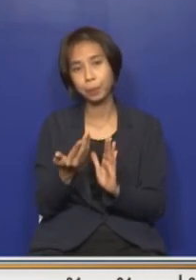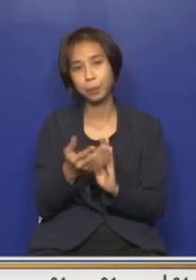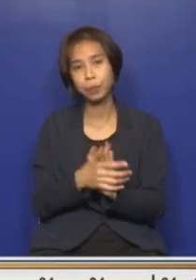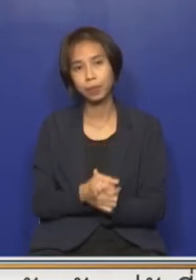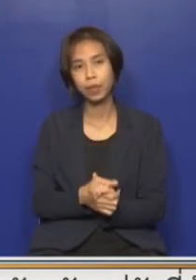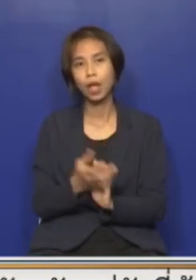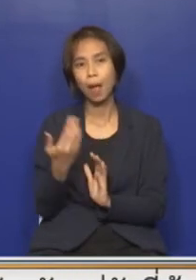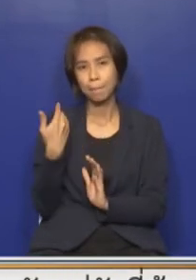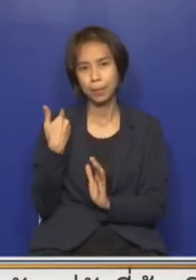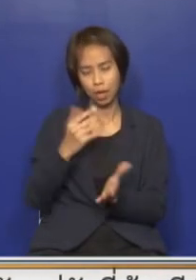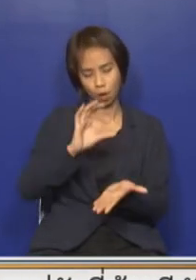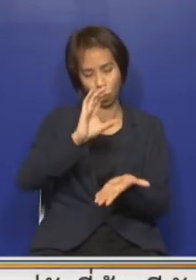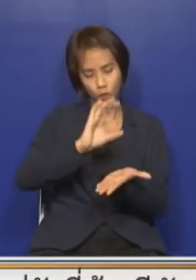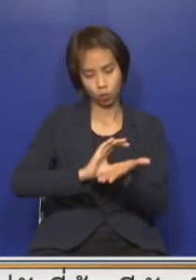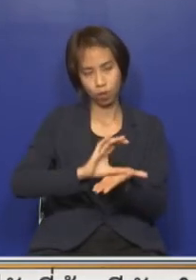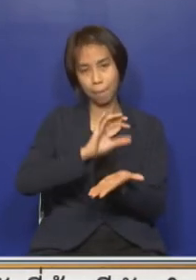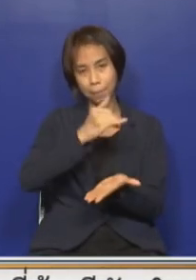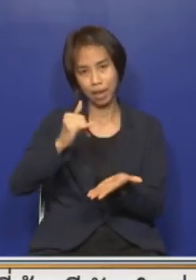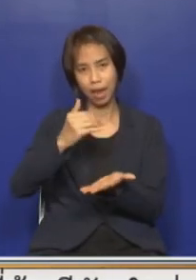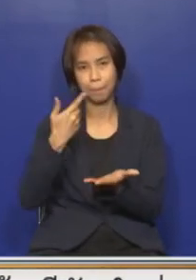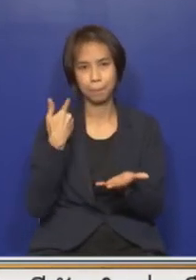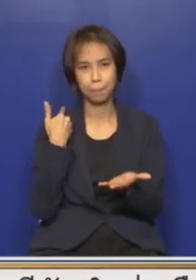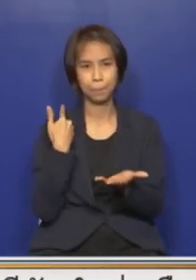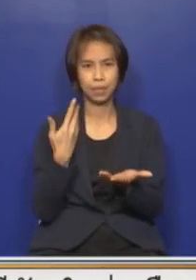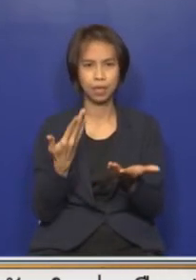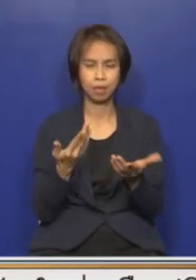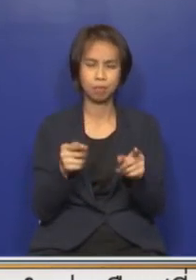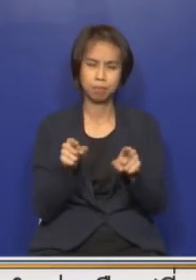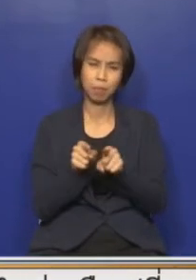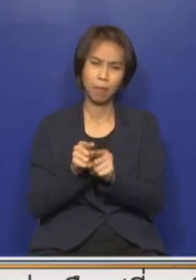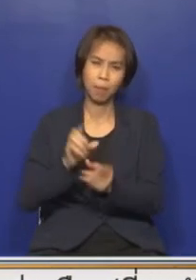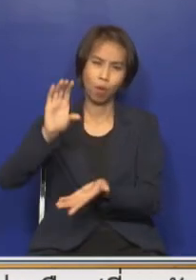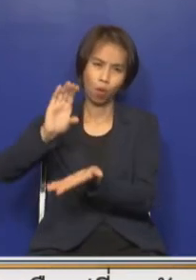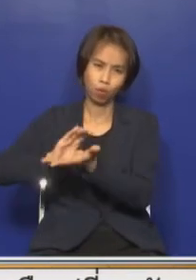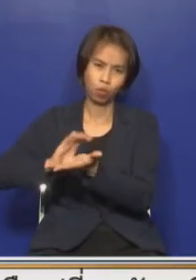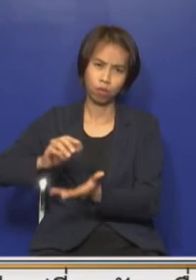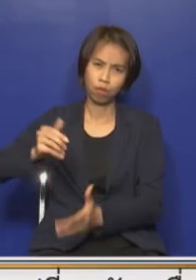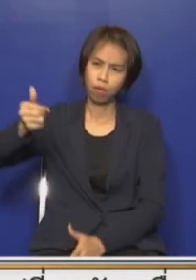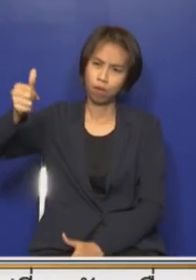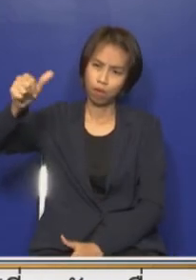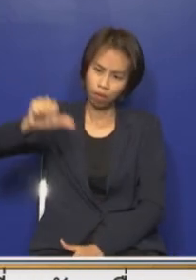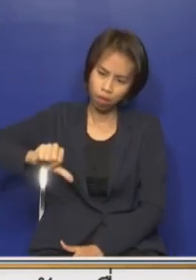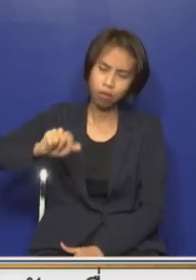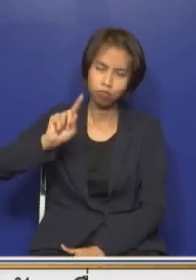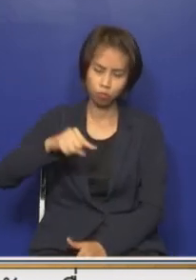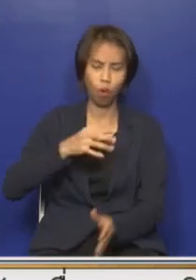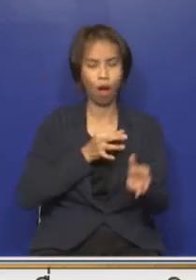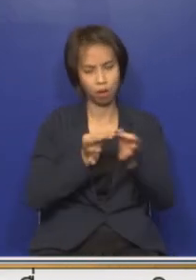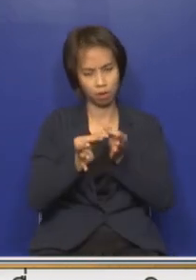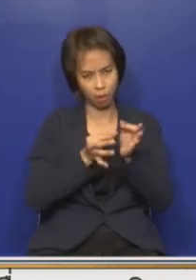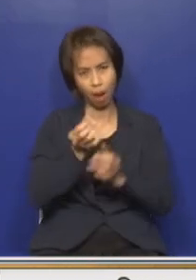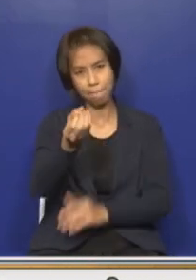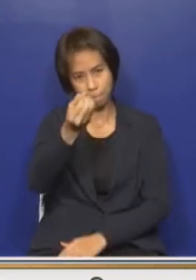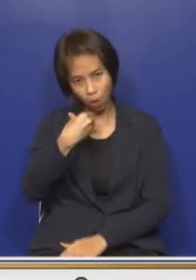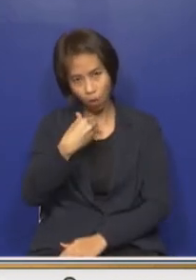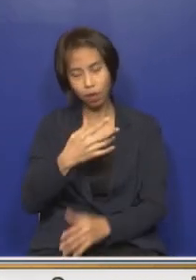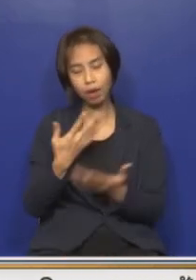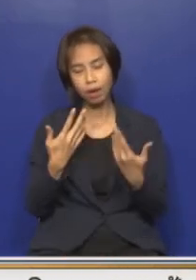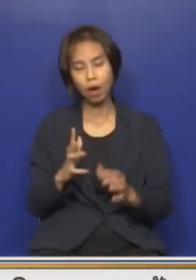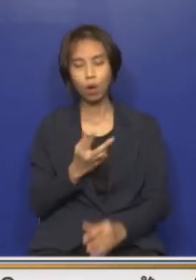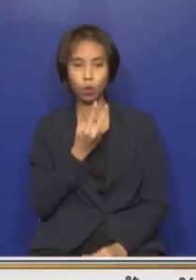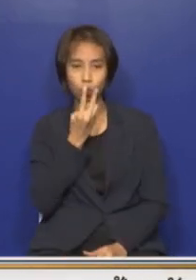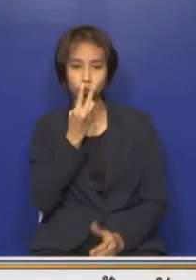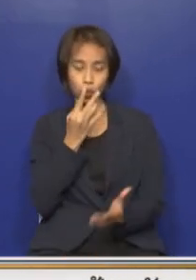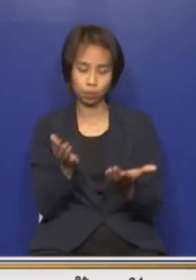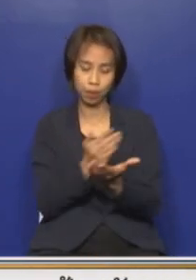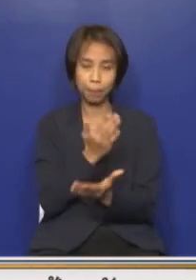ว่ามีบางกองทุนที่มีการเปลี่ยนแปลงในทางที่แย่ลงท่านคุณต้องมีคำอธิบายขณะเดียวกันถ้าดูในหน้